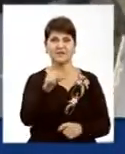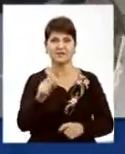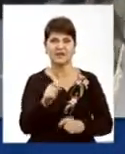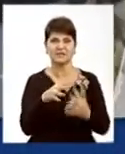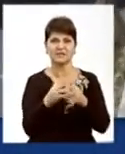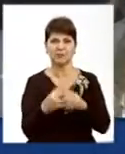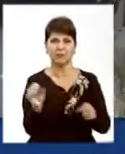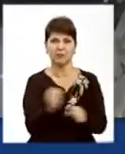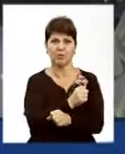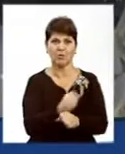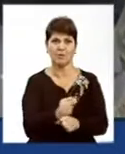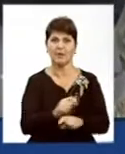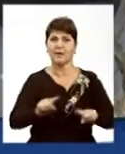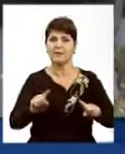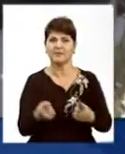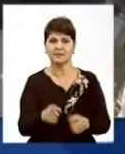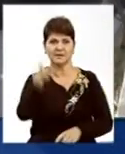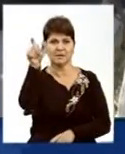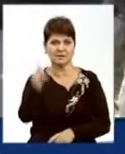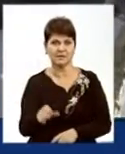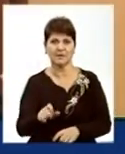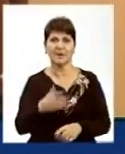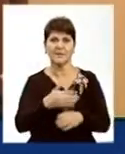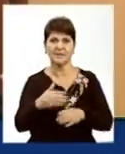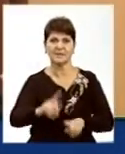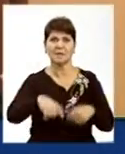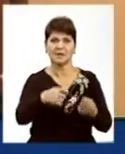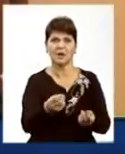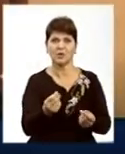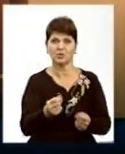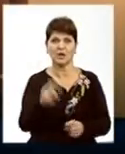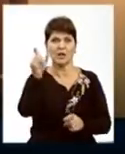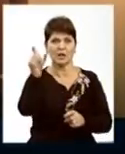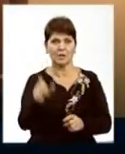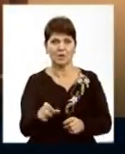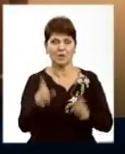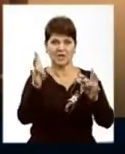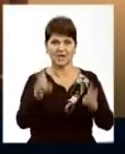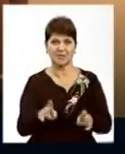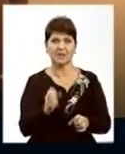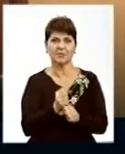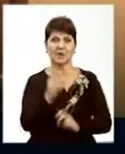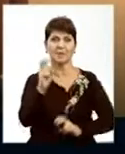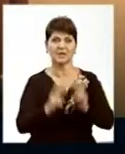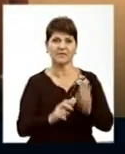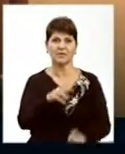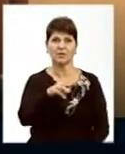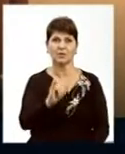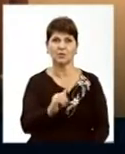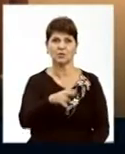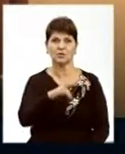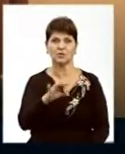побили. Затримали здерників після передачі грошей. Потерпілий працює на одному з підприємств міста Тульчин та має гідну